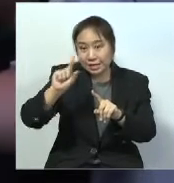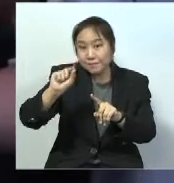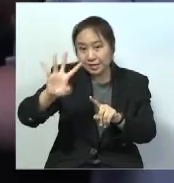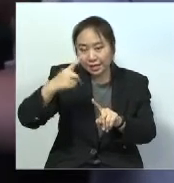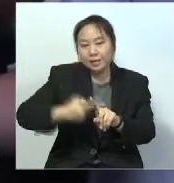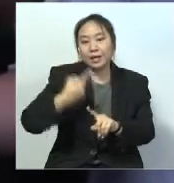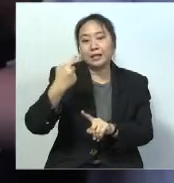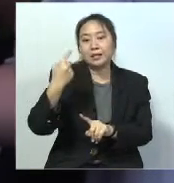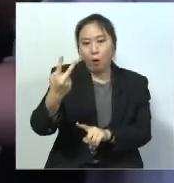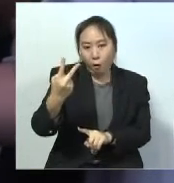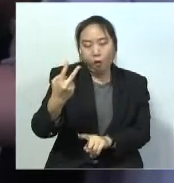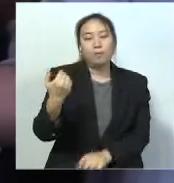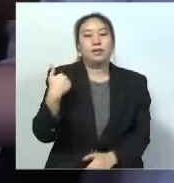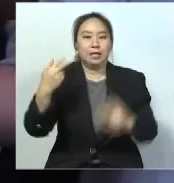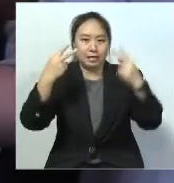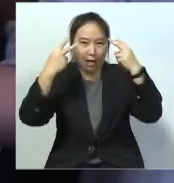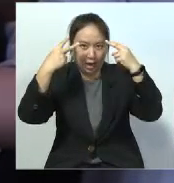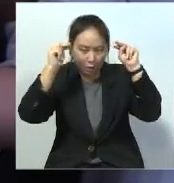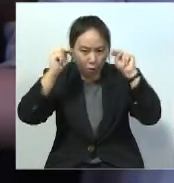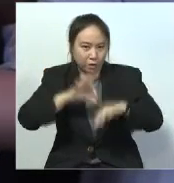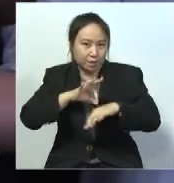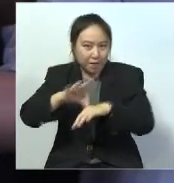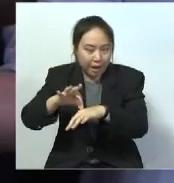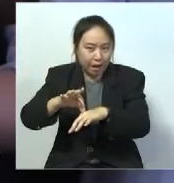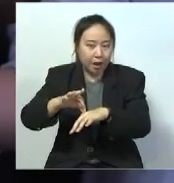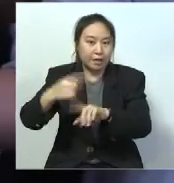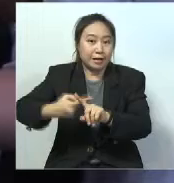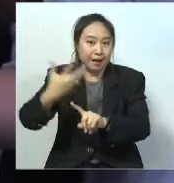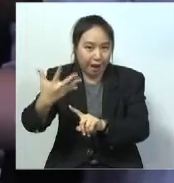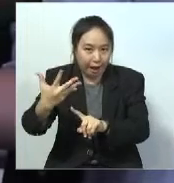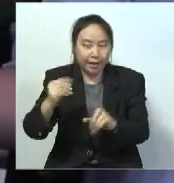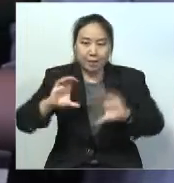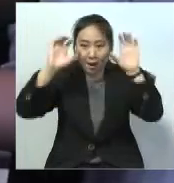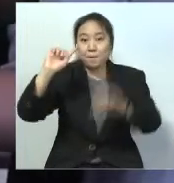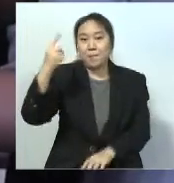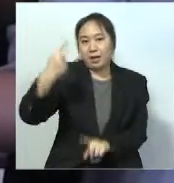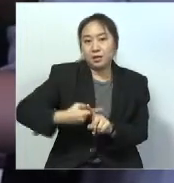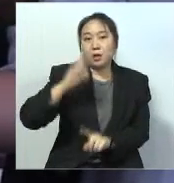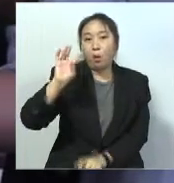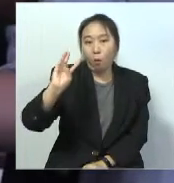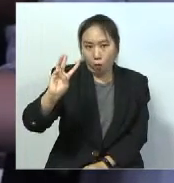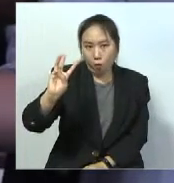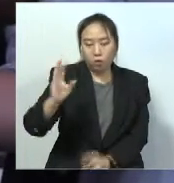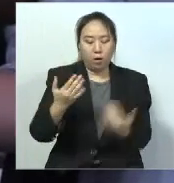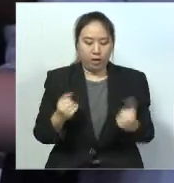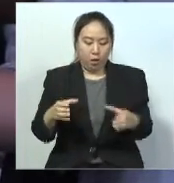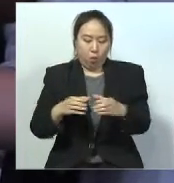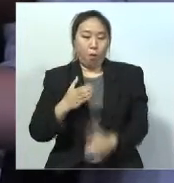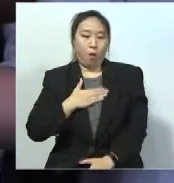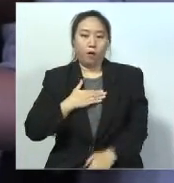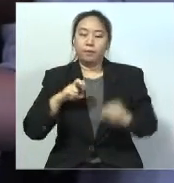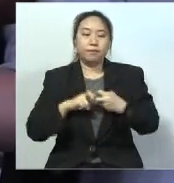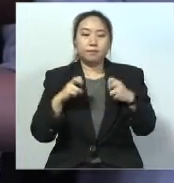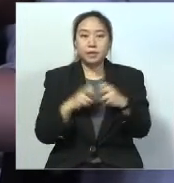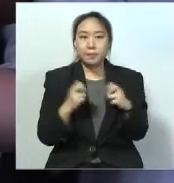มีนายกรัฐมนตรีภายในเดือนพฤษภาคมแล้วก็มีรัฐบาลใหม่ในเดือนมิถุนายนนั้นในส่วนของพรรคเองก็ไม่มีปัญห